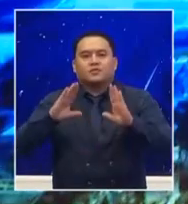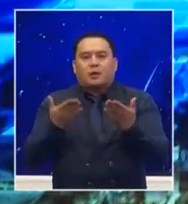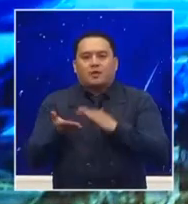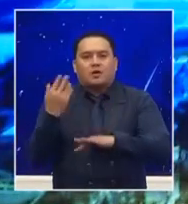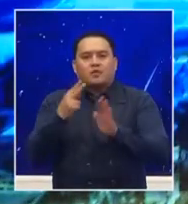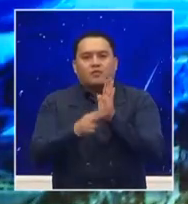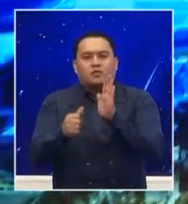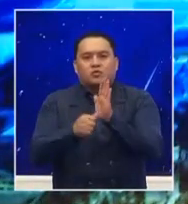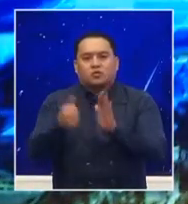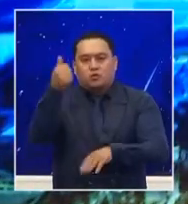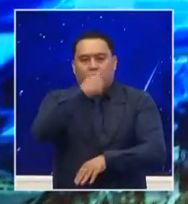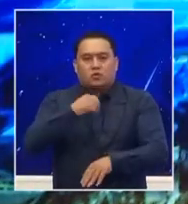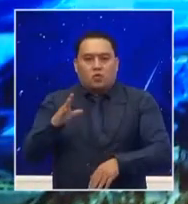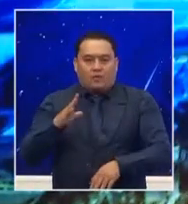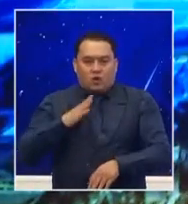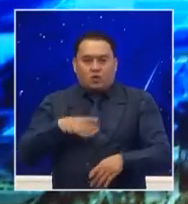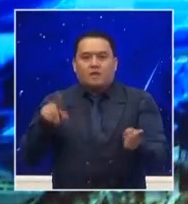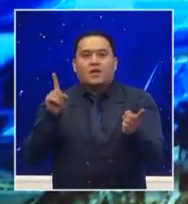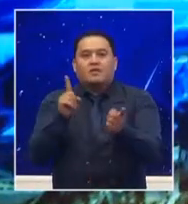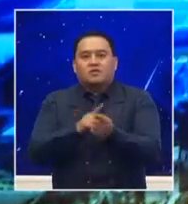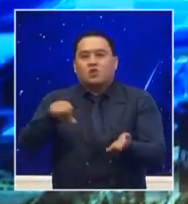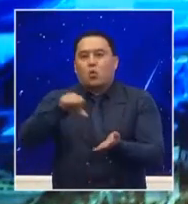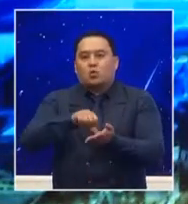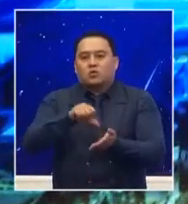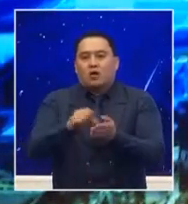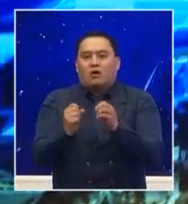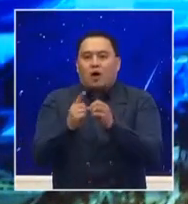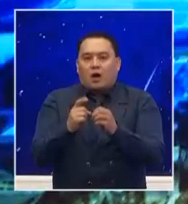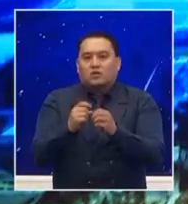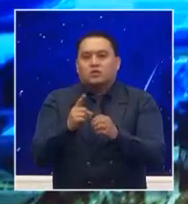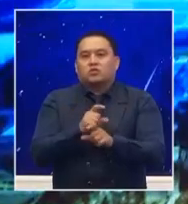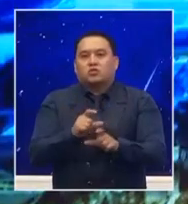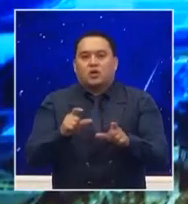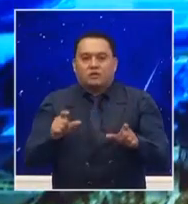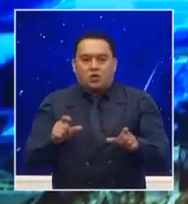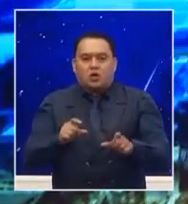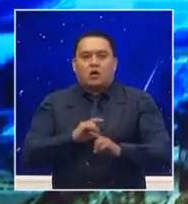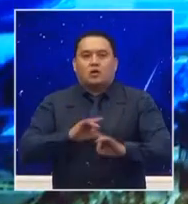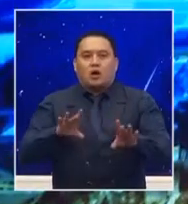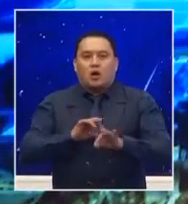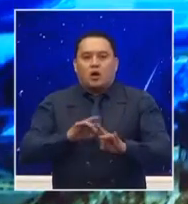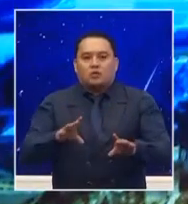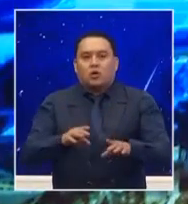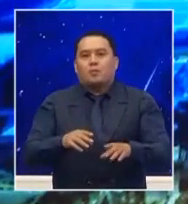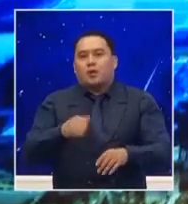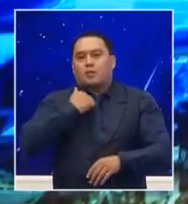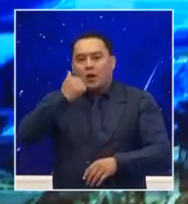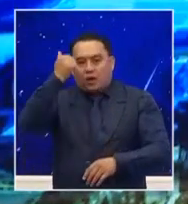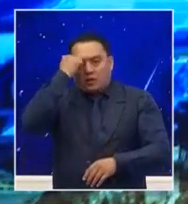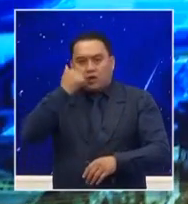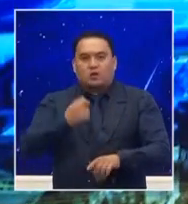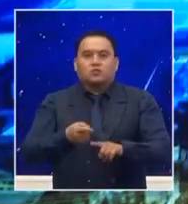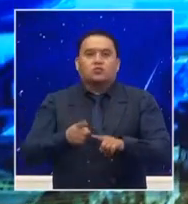декабрьских событий 1986 года. В ежегодной встрече приняли участие 11 человек. Рустам Алиев произнес